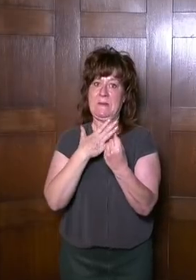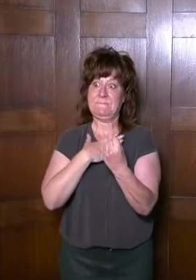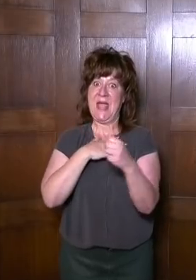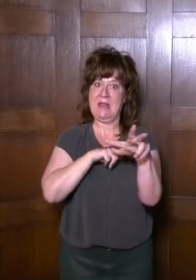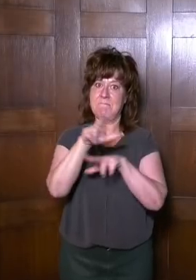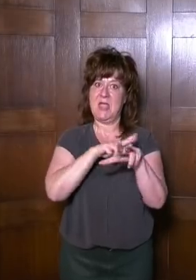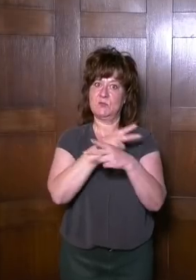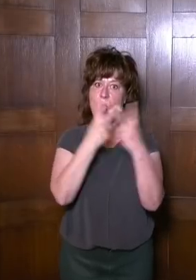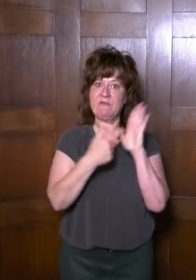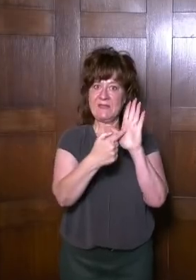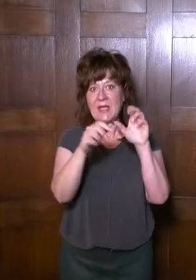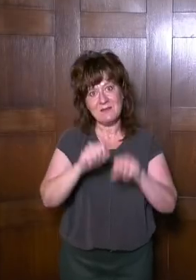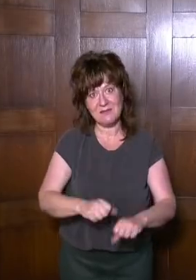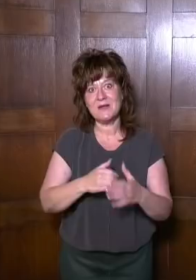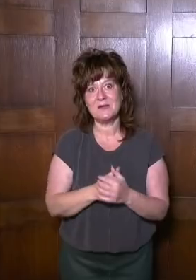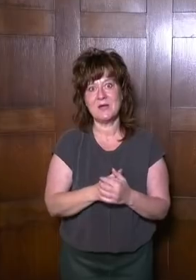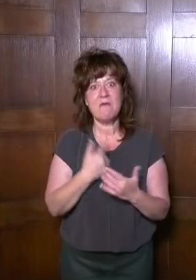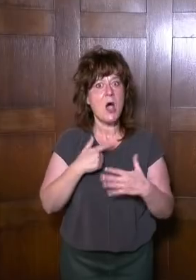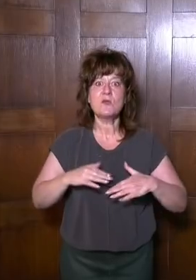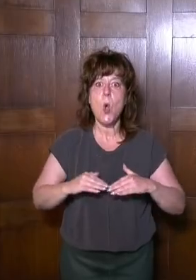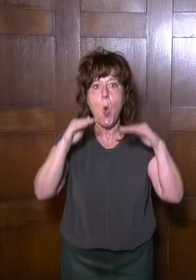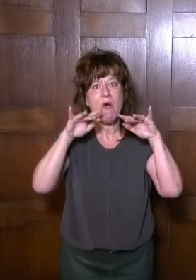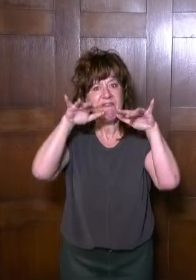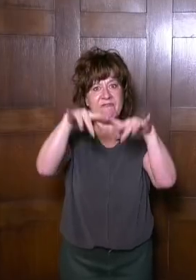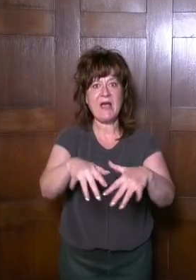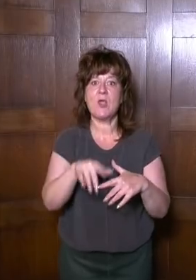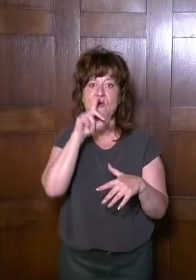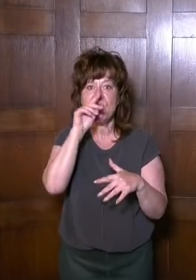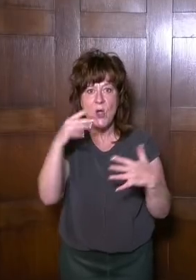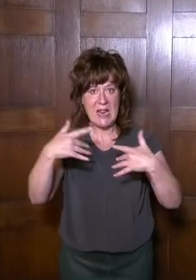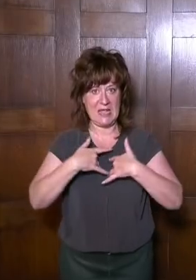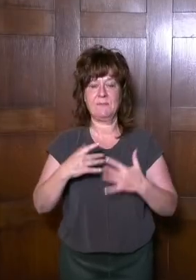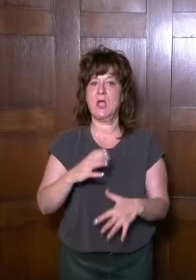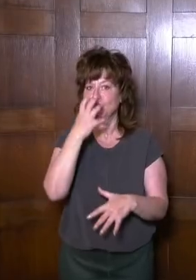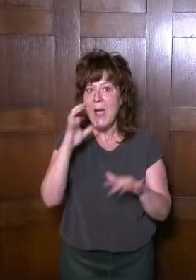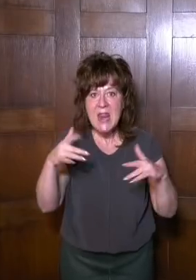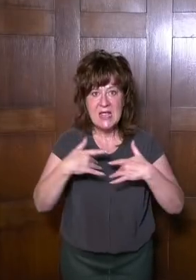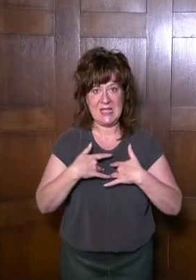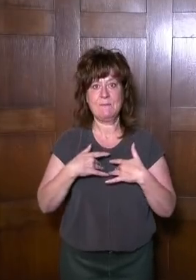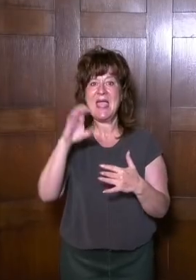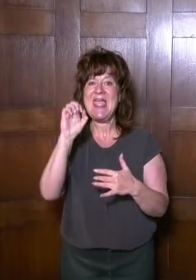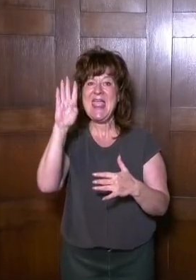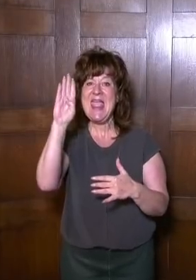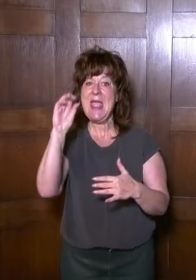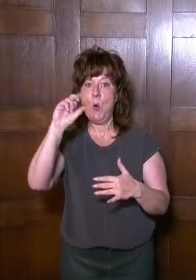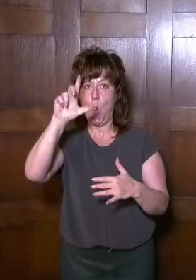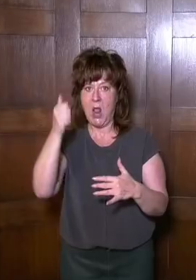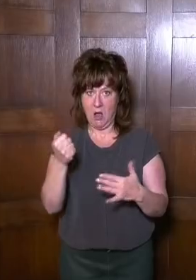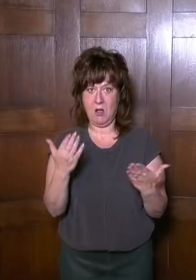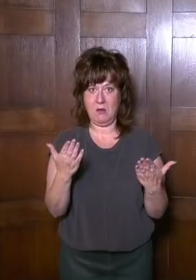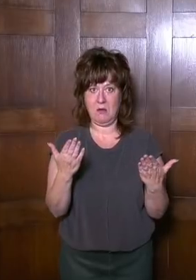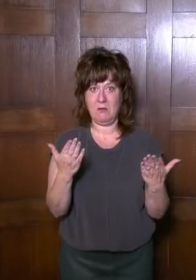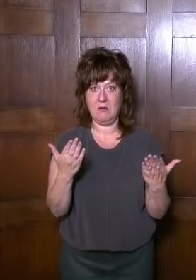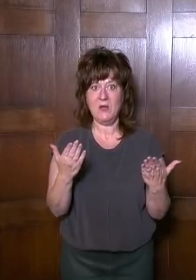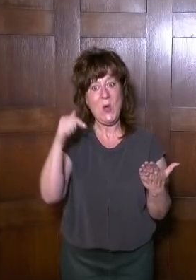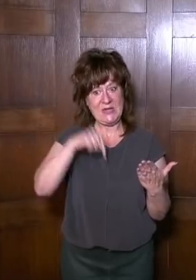Beweis stellen müssen. War das einmal Hochwasser, Vogelgrippe, Schweinegrippe, Ebola. Und ich